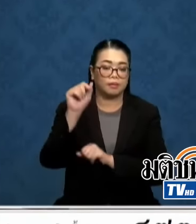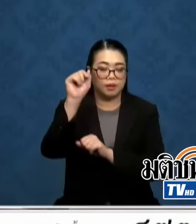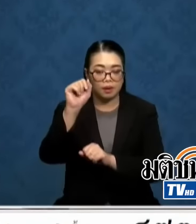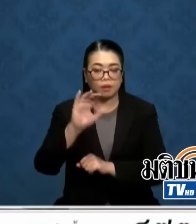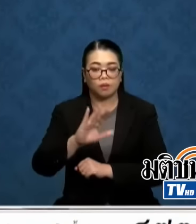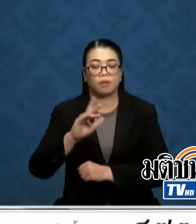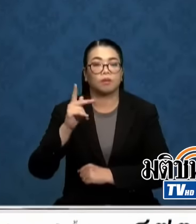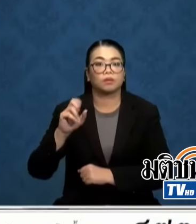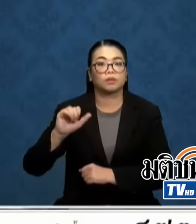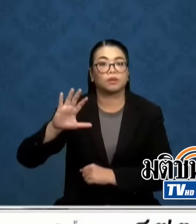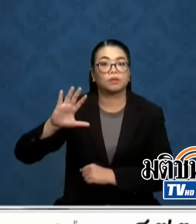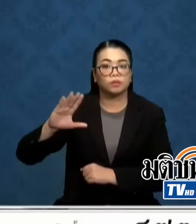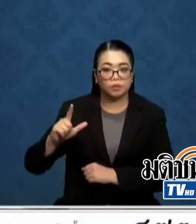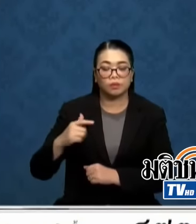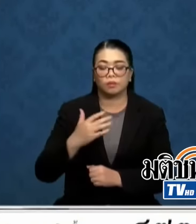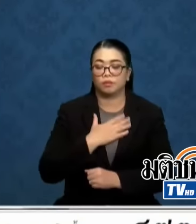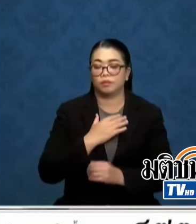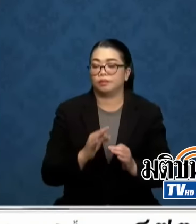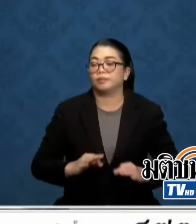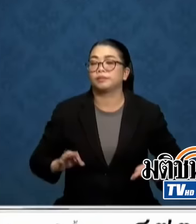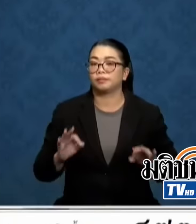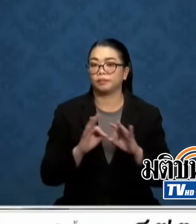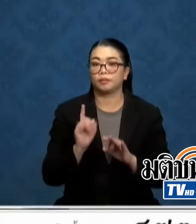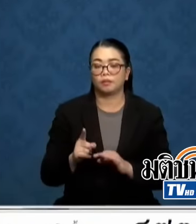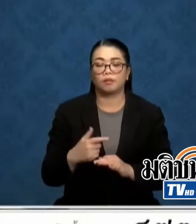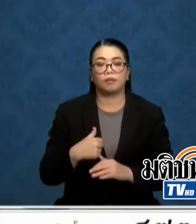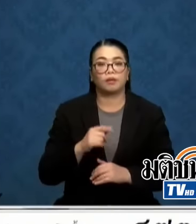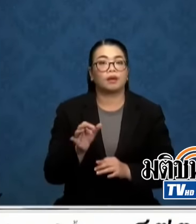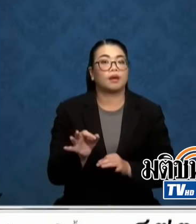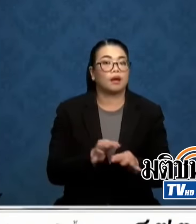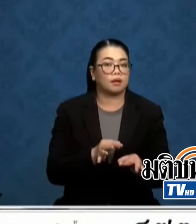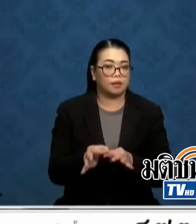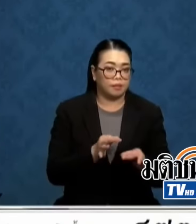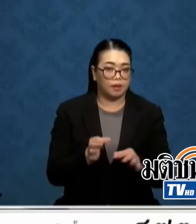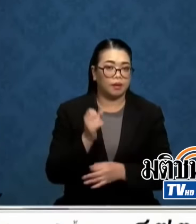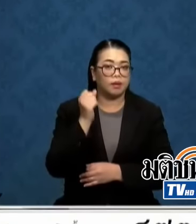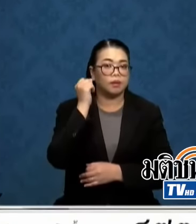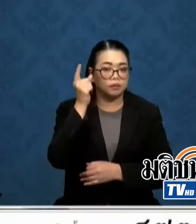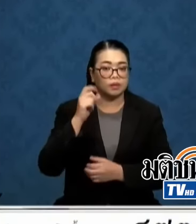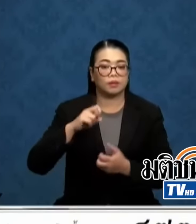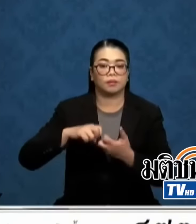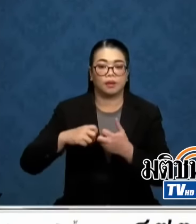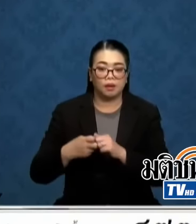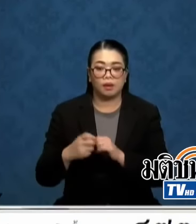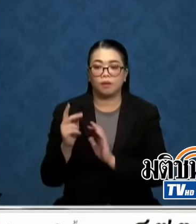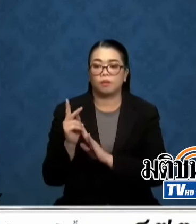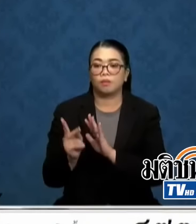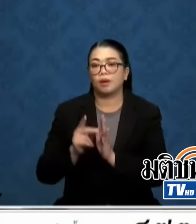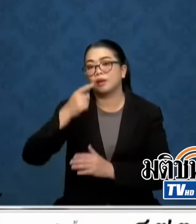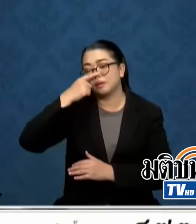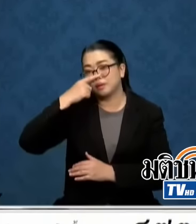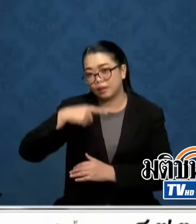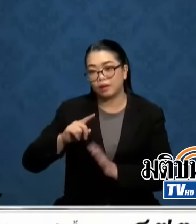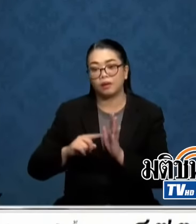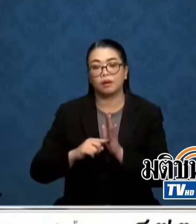คสชนั้นผมจำเป็นอย่างยิ่งครับที่จะต้องอรรถาธิบายให้เข้าใจถึงสภาพปัญหาของระบบกฎหมายไทยตั้ง